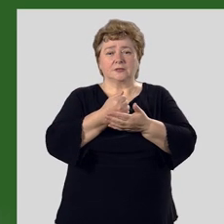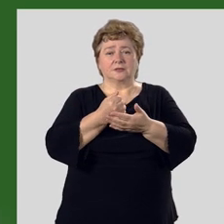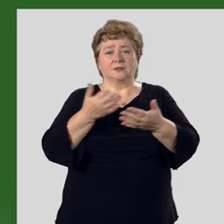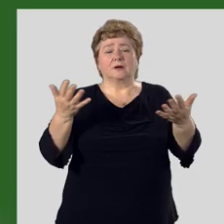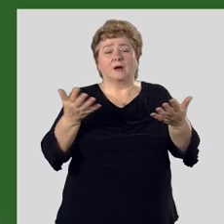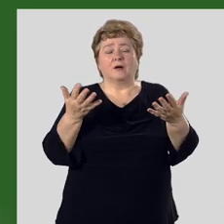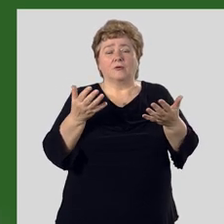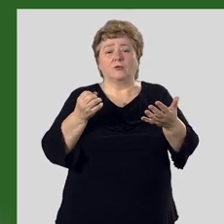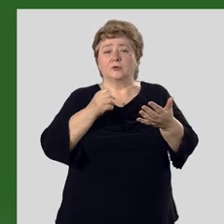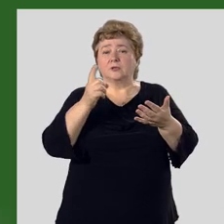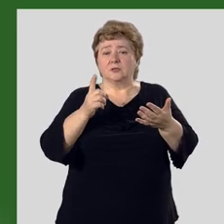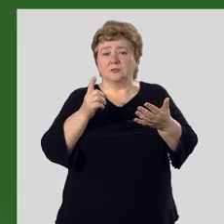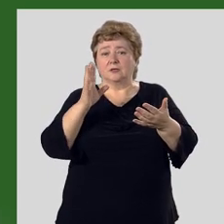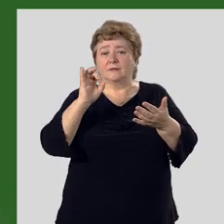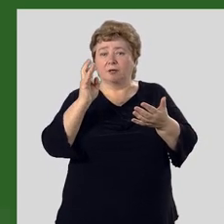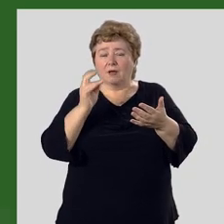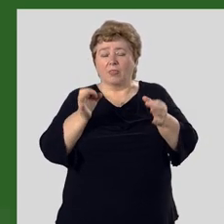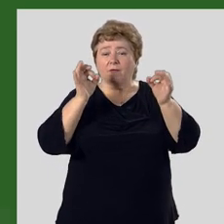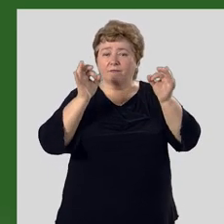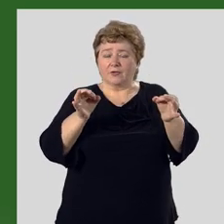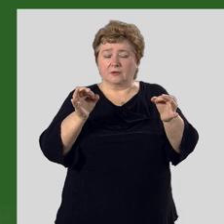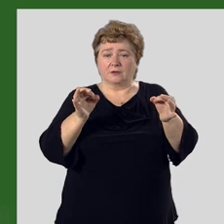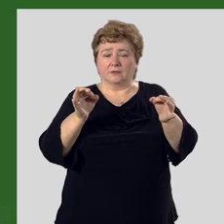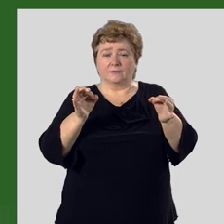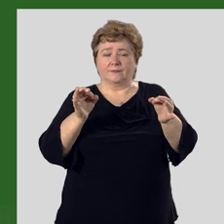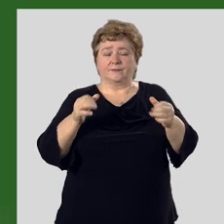Определите, какое из вариантов верное.